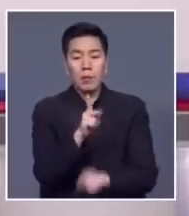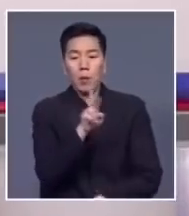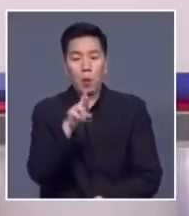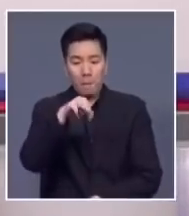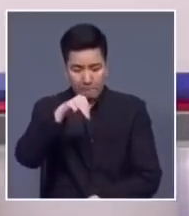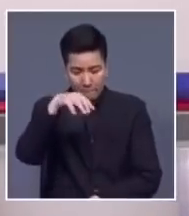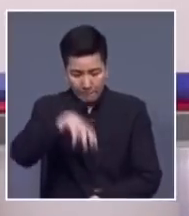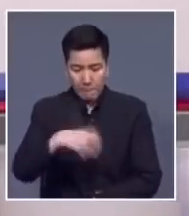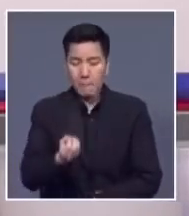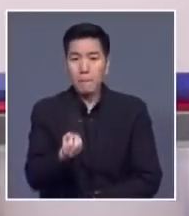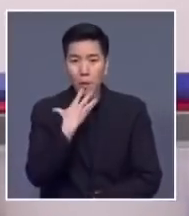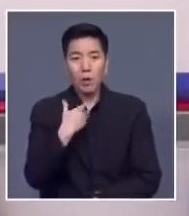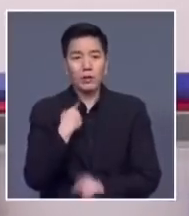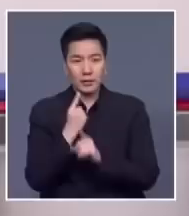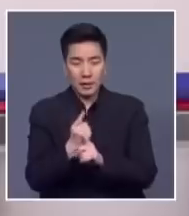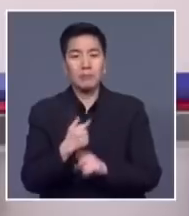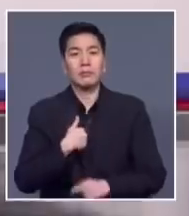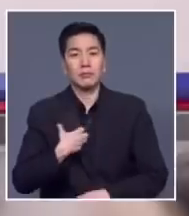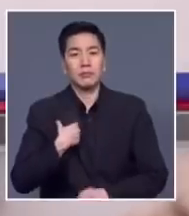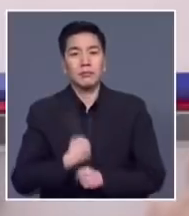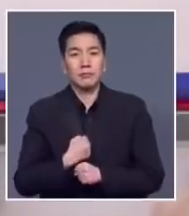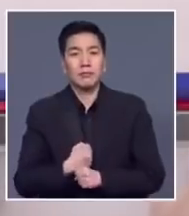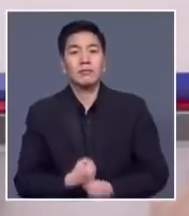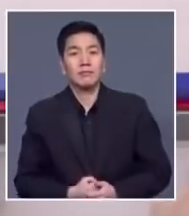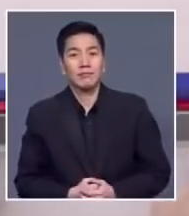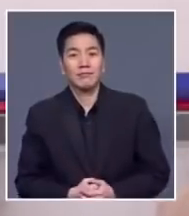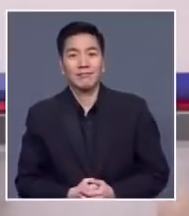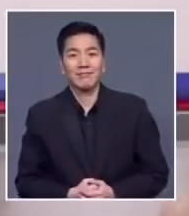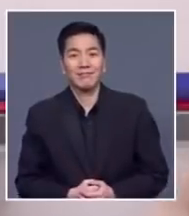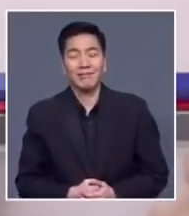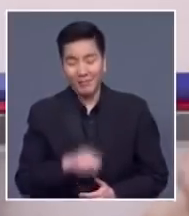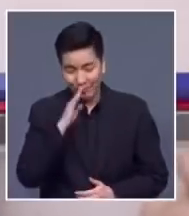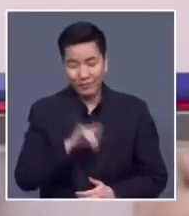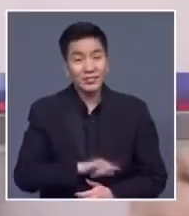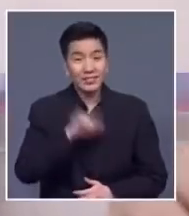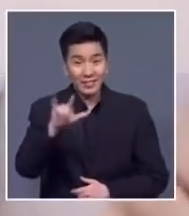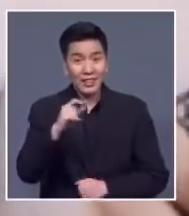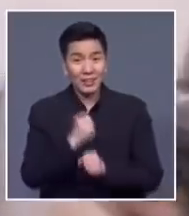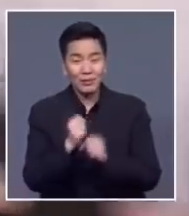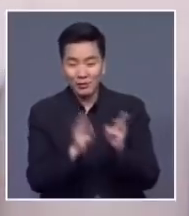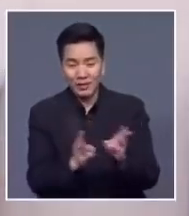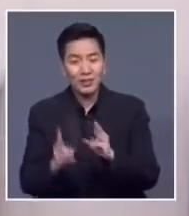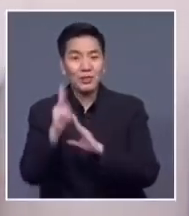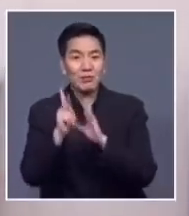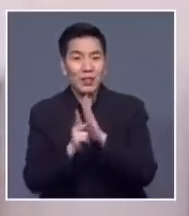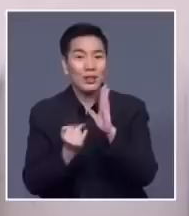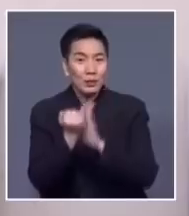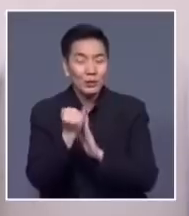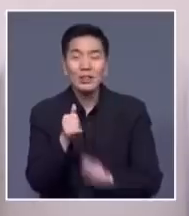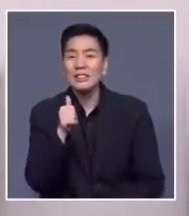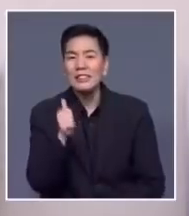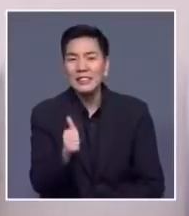ดส่งครับผมตามค่าแรงขั้นต่ำครับ ครับผม ครับ คิดว่าการที่เราไปทำงานอย่างถูกกฎหมายเนี่ยมันจะส่งผลดีอย่างไรครับ